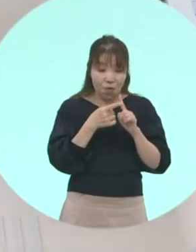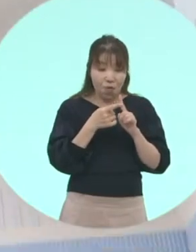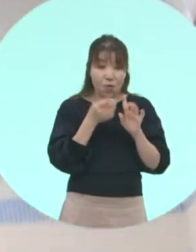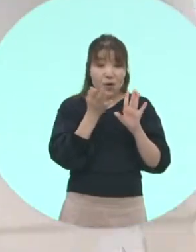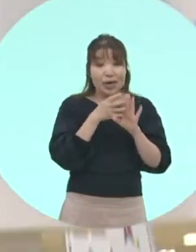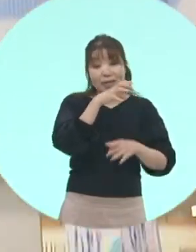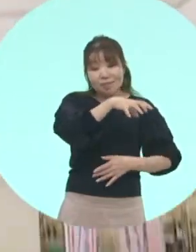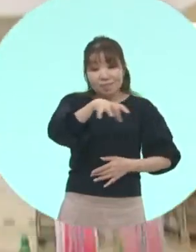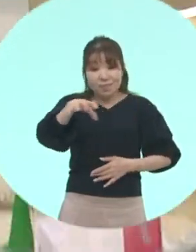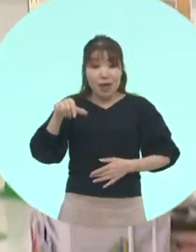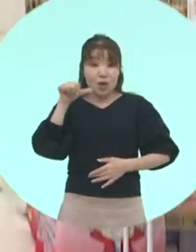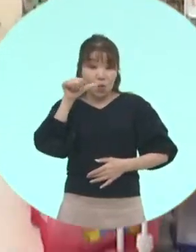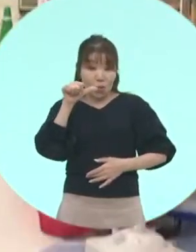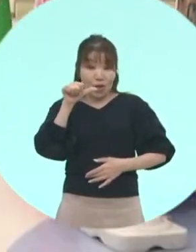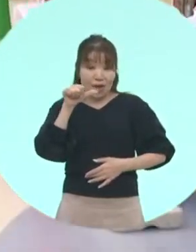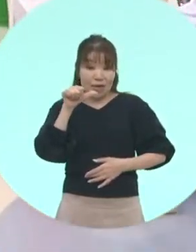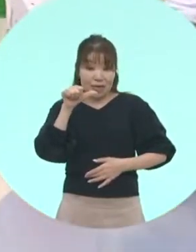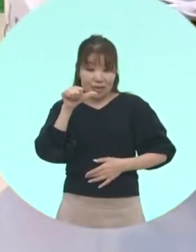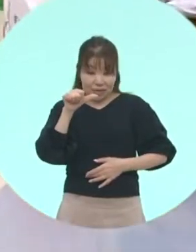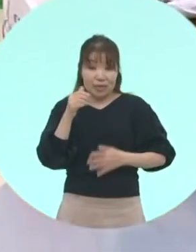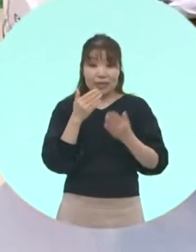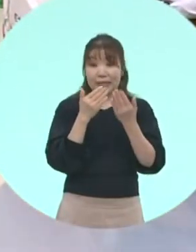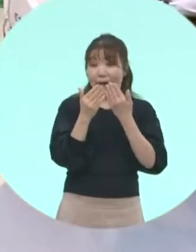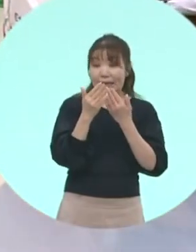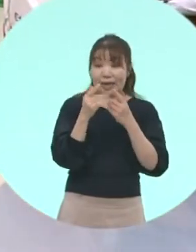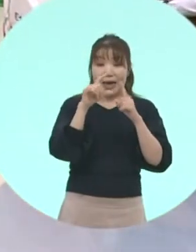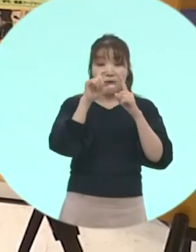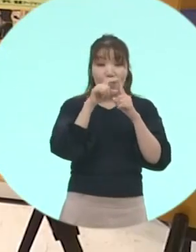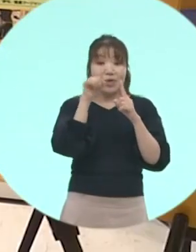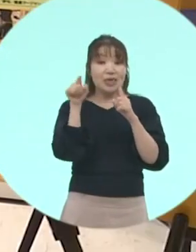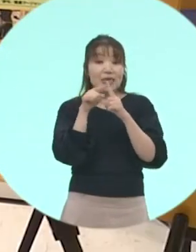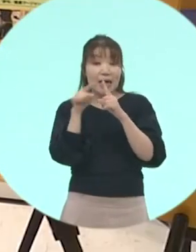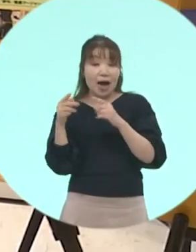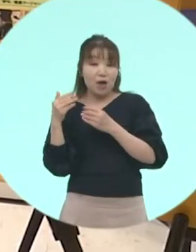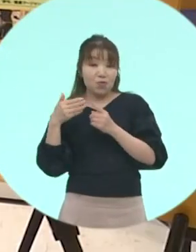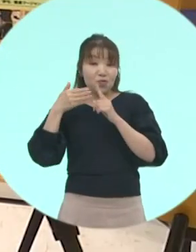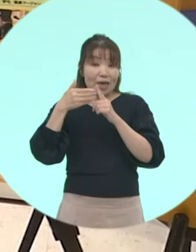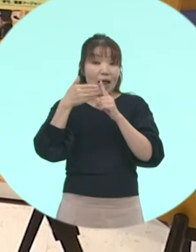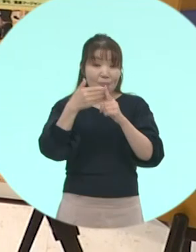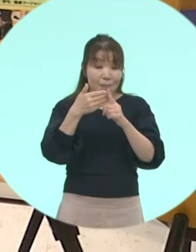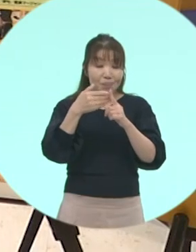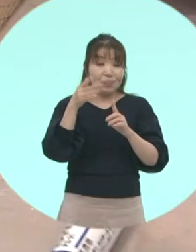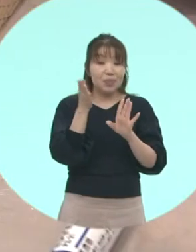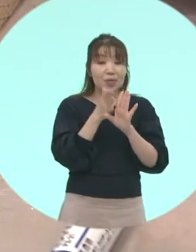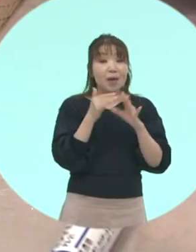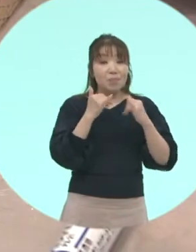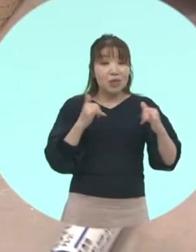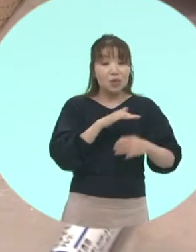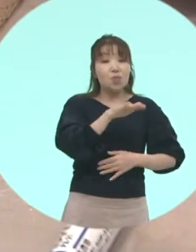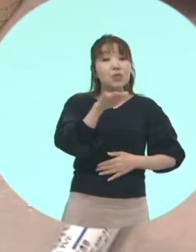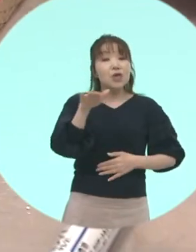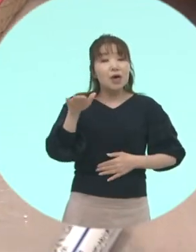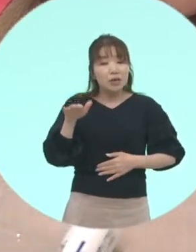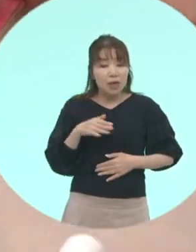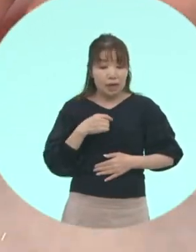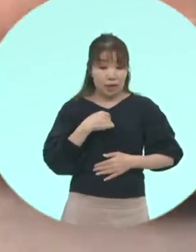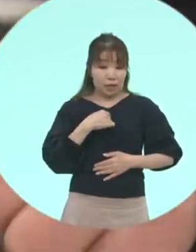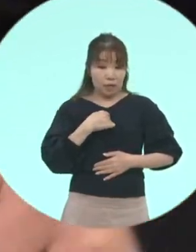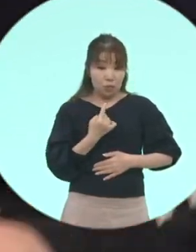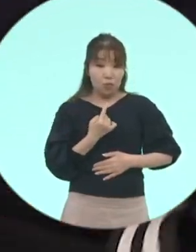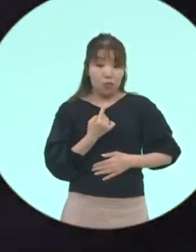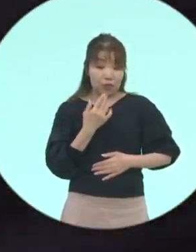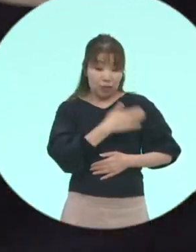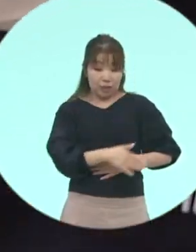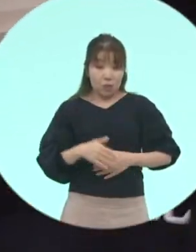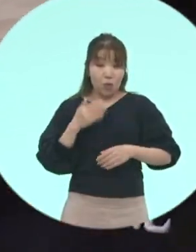県内5県域を巡った大会の PR キャラバンにおいて県民の皆さんが自分自身の